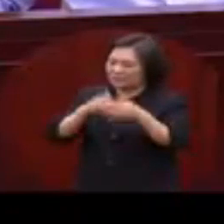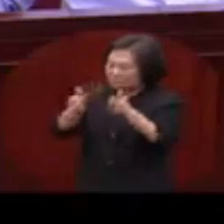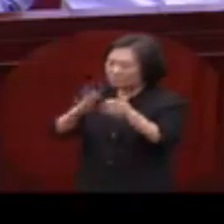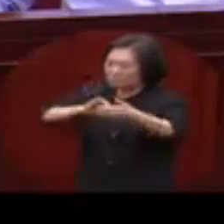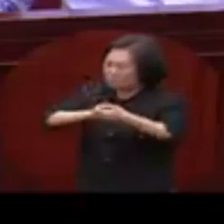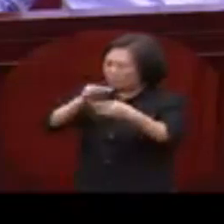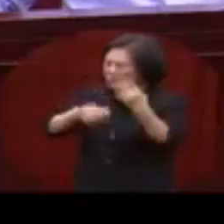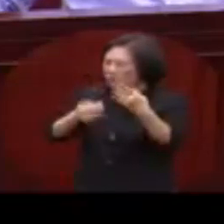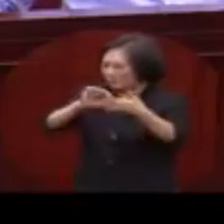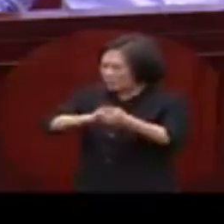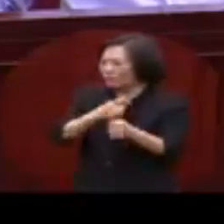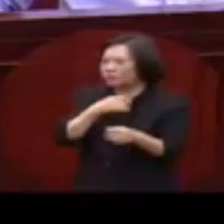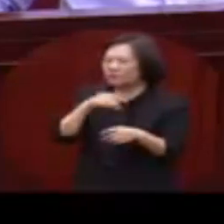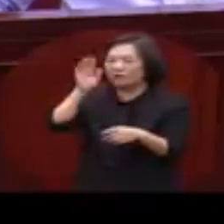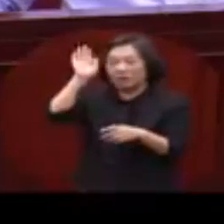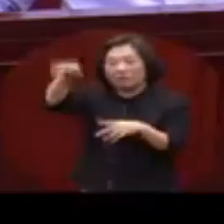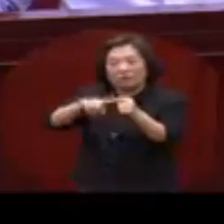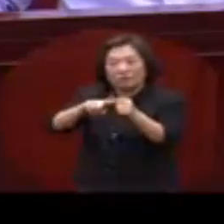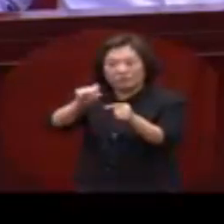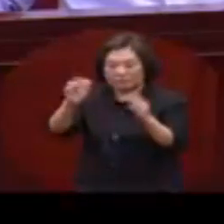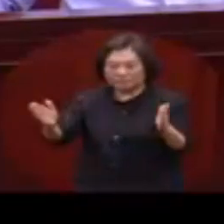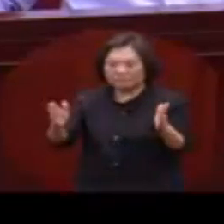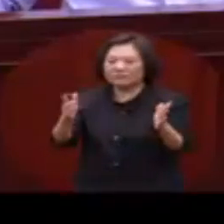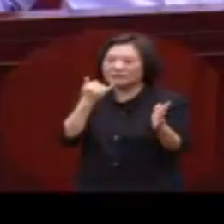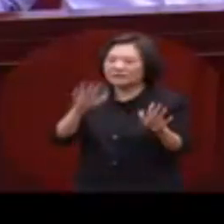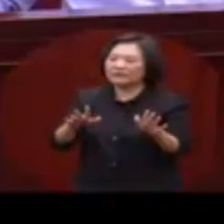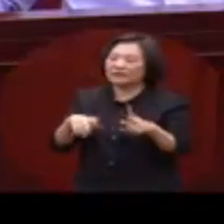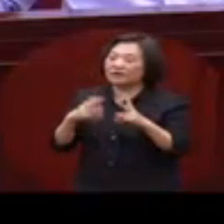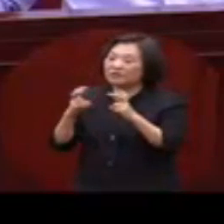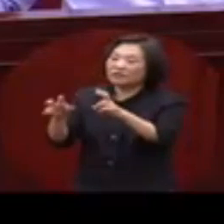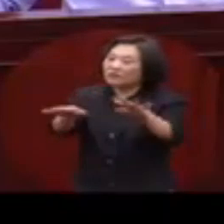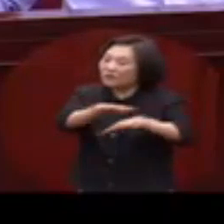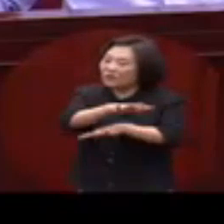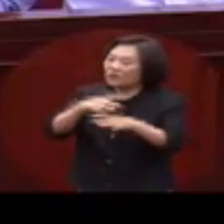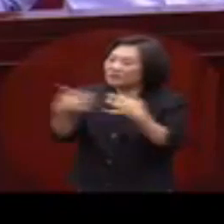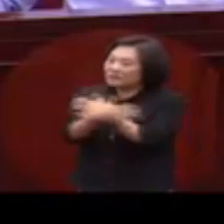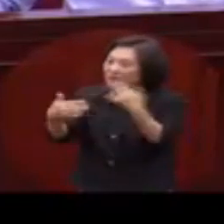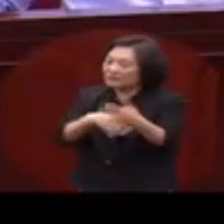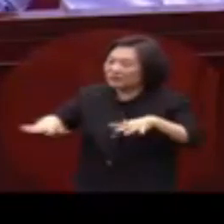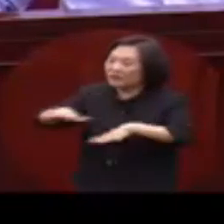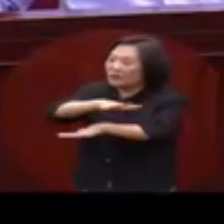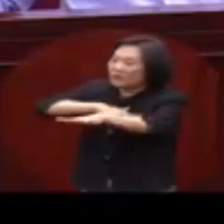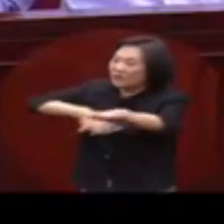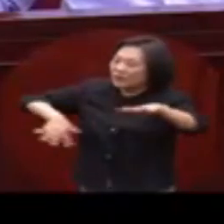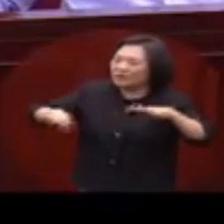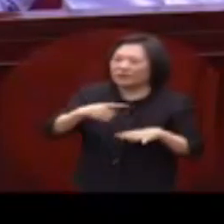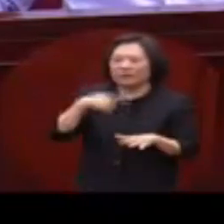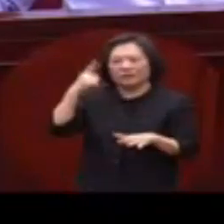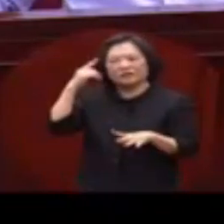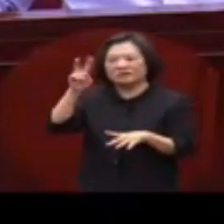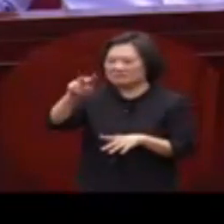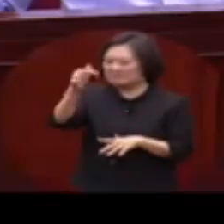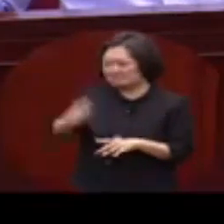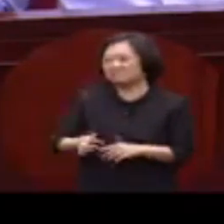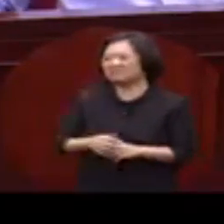向确定，那确定未来15年单单一个环状线你知道，北环、南环跟东环我估计是在2000亿，那如